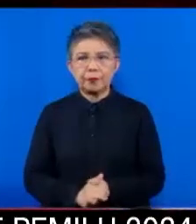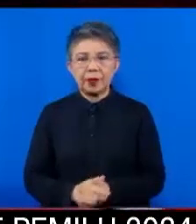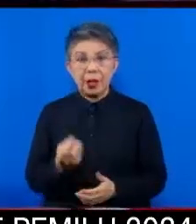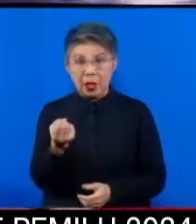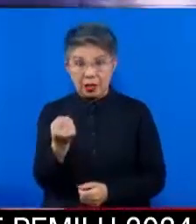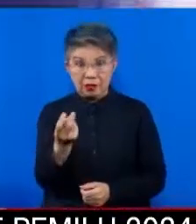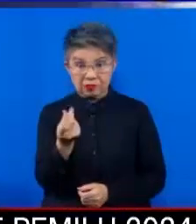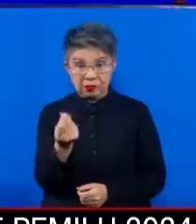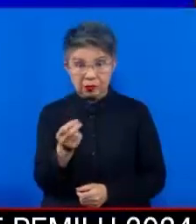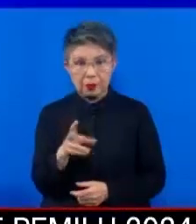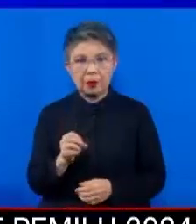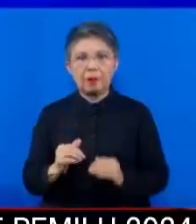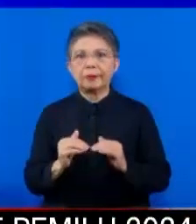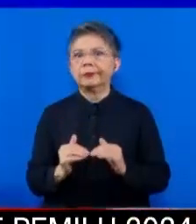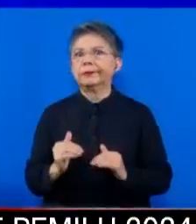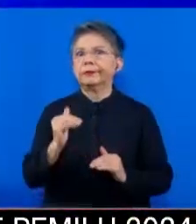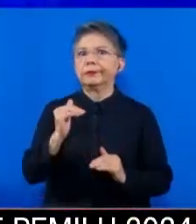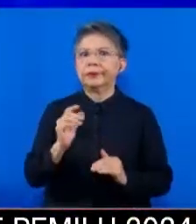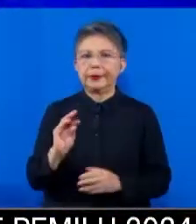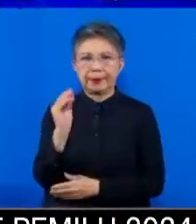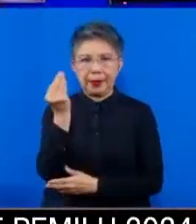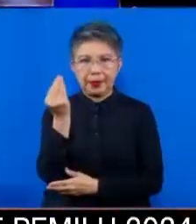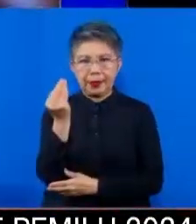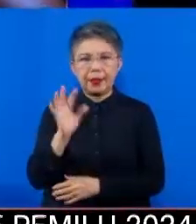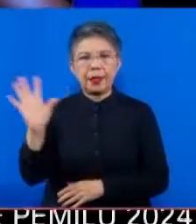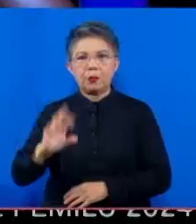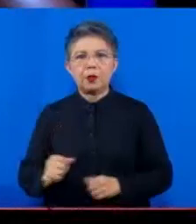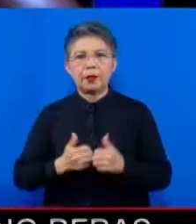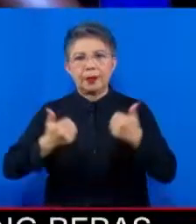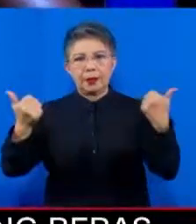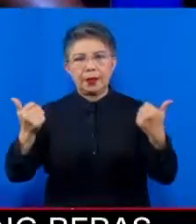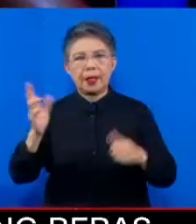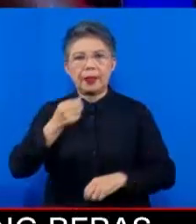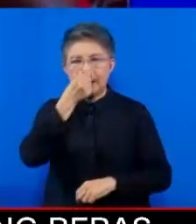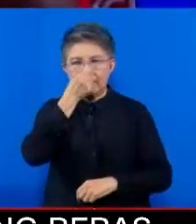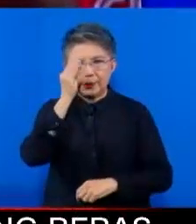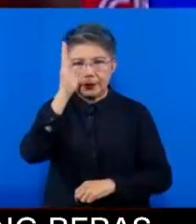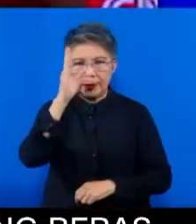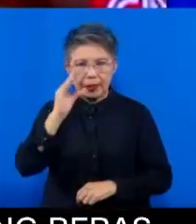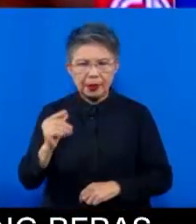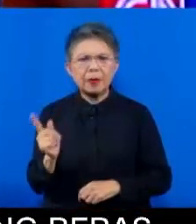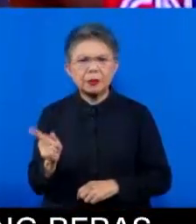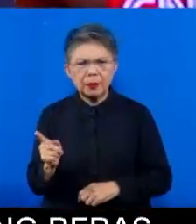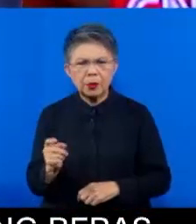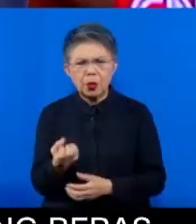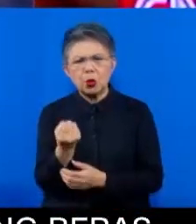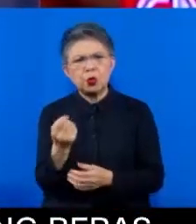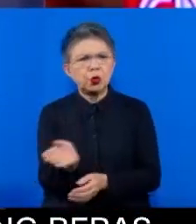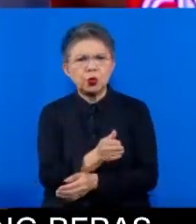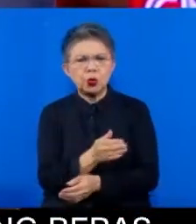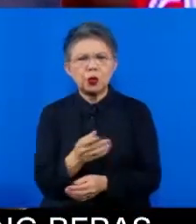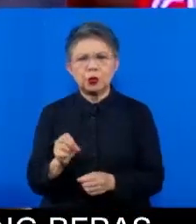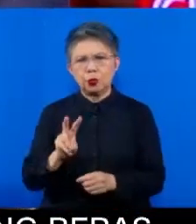Harga telur ayam terpantau mengalami kenaikan di Jakarta dan Kabupaten Tangerang pada Kamis siang. Harga telur ayam yang sebelumnya berada di